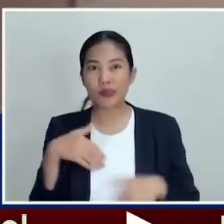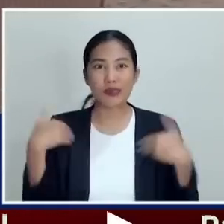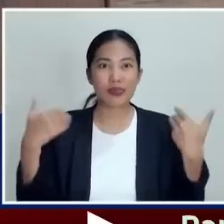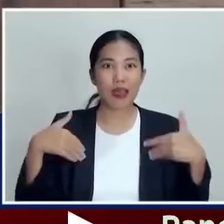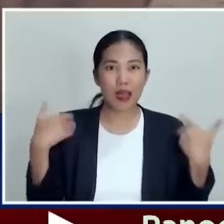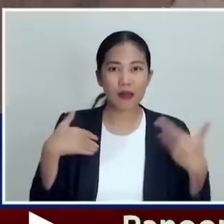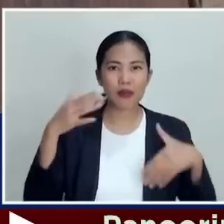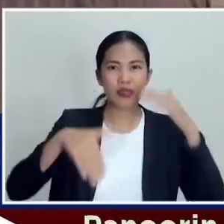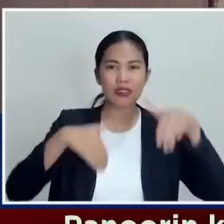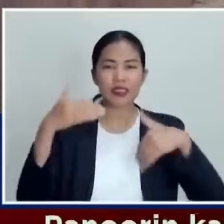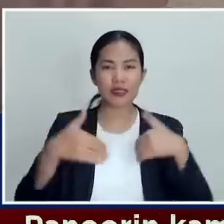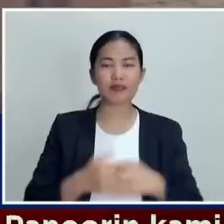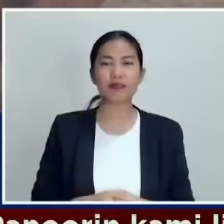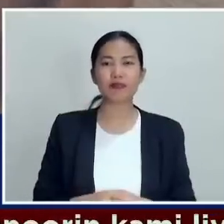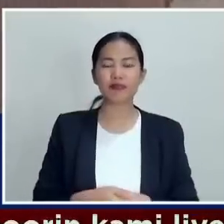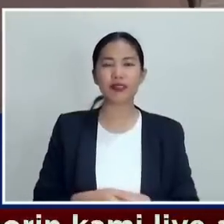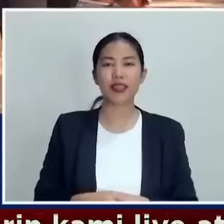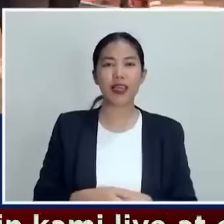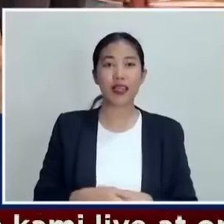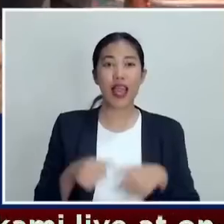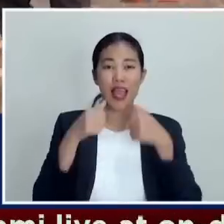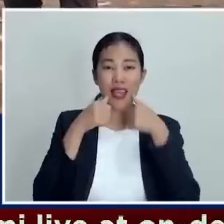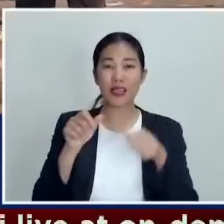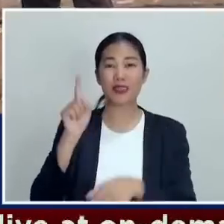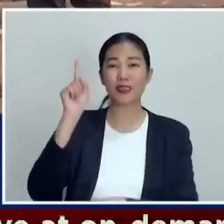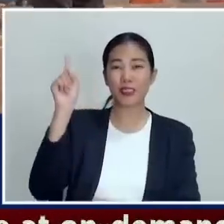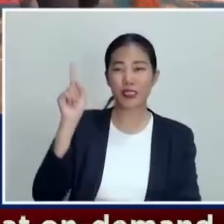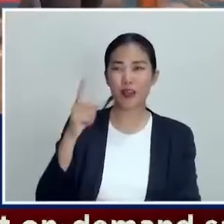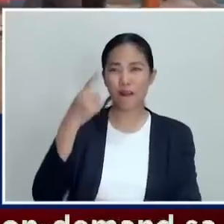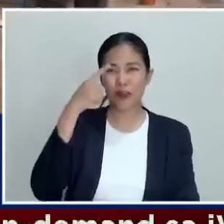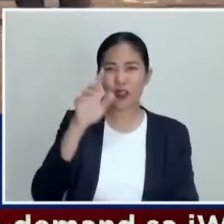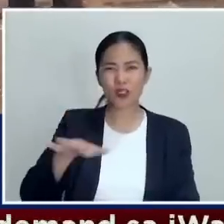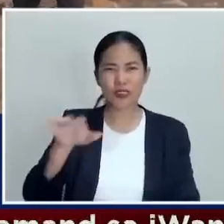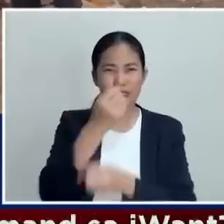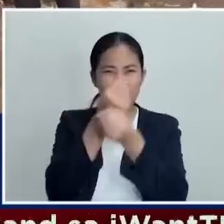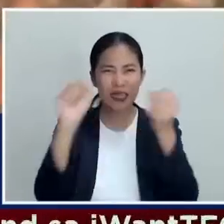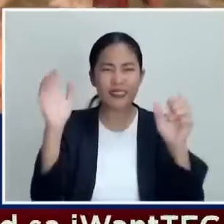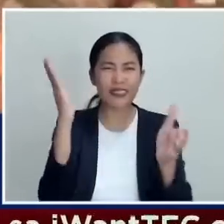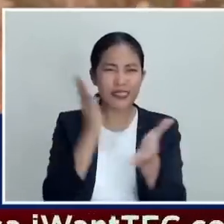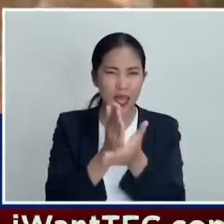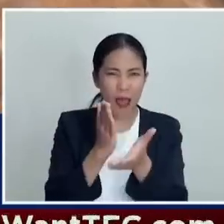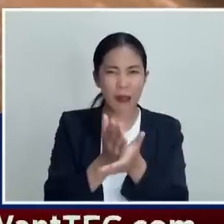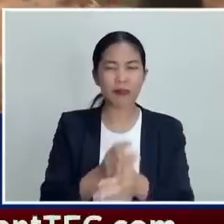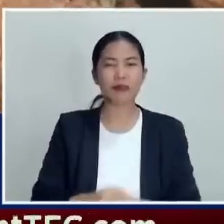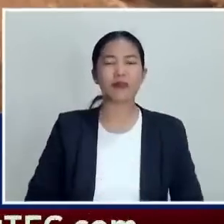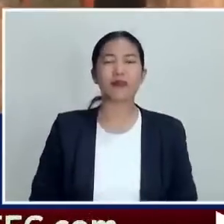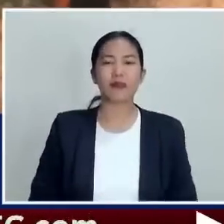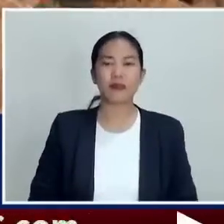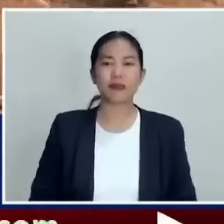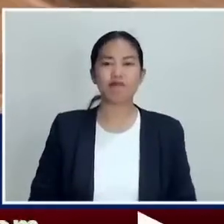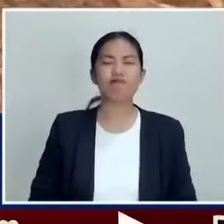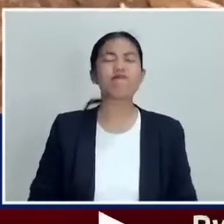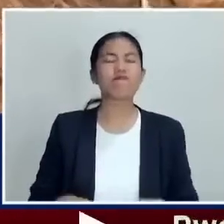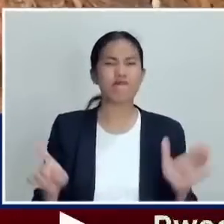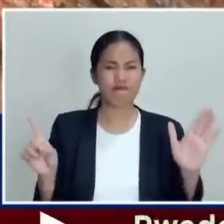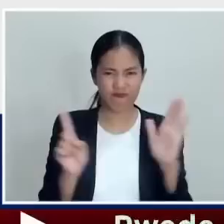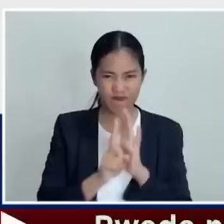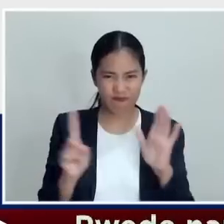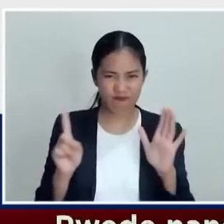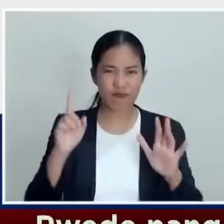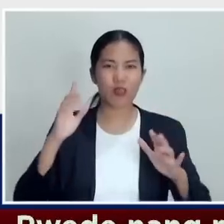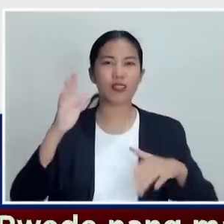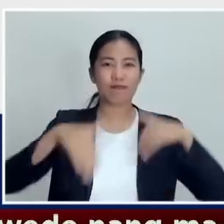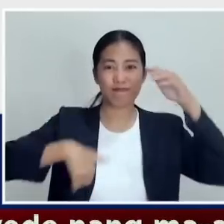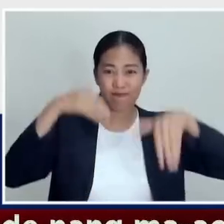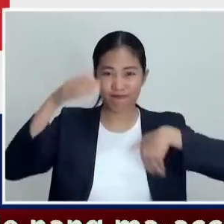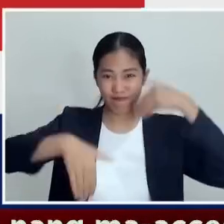tayo. Pero giit ng Manila LGU, mahigpit na ipinagbabawal ang paliligo sa Baseco Beach. There's